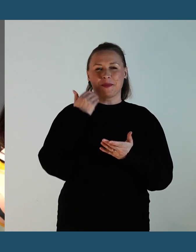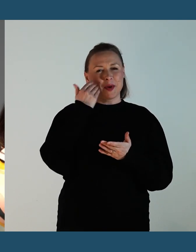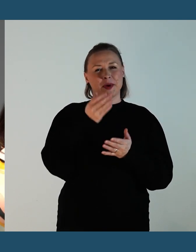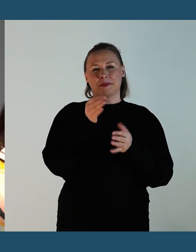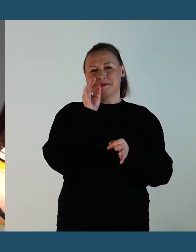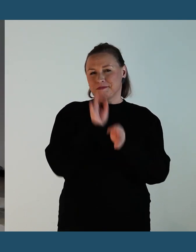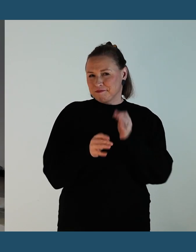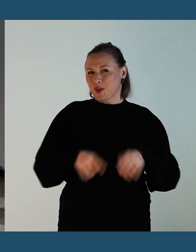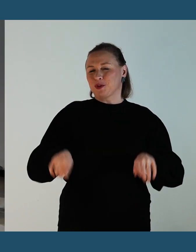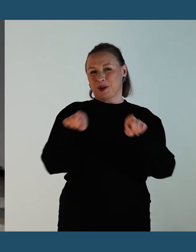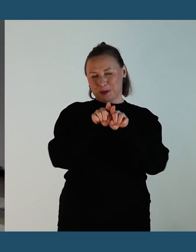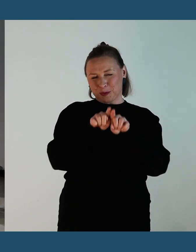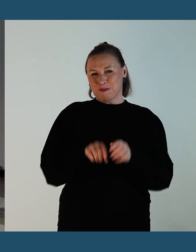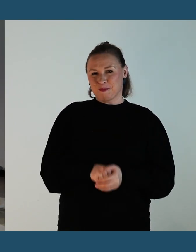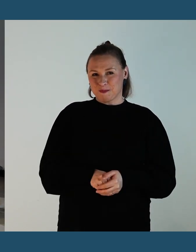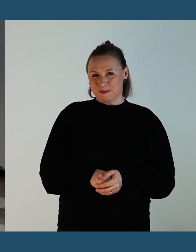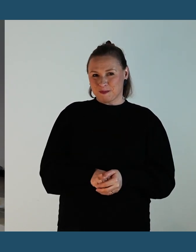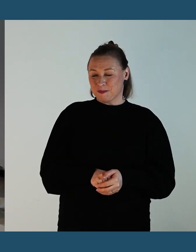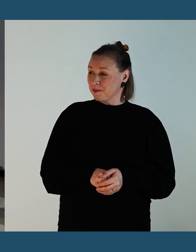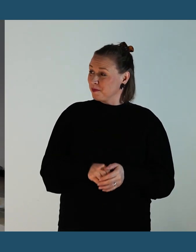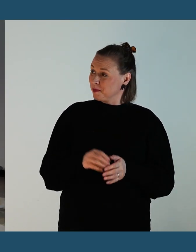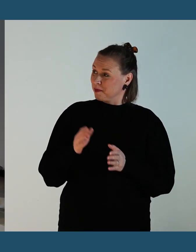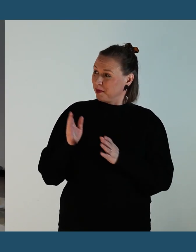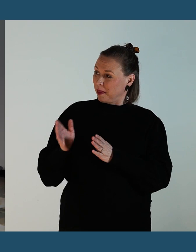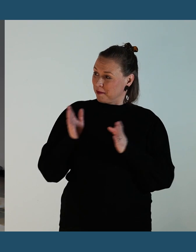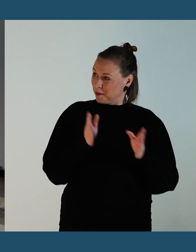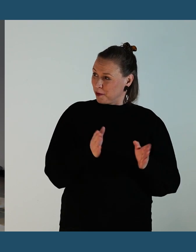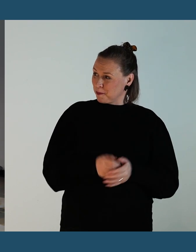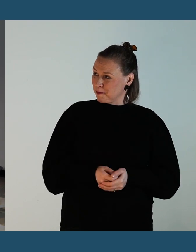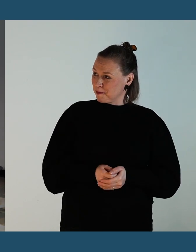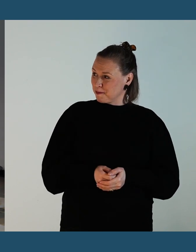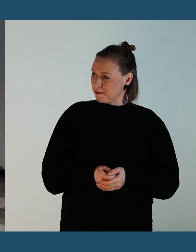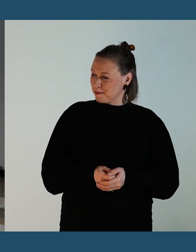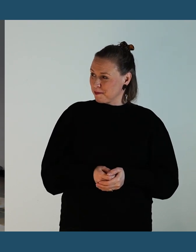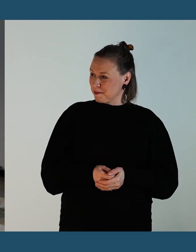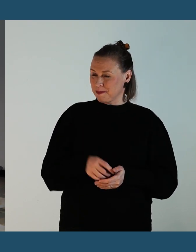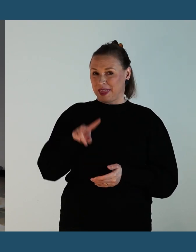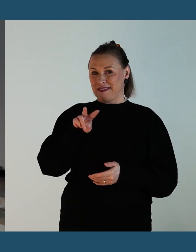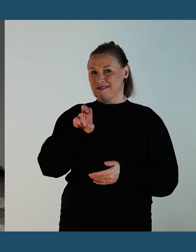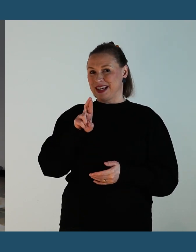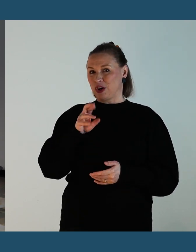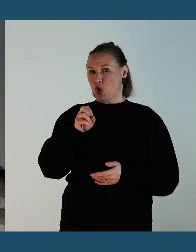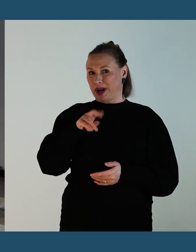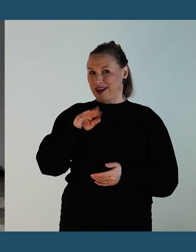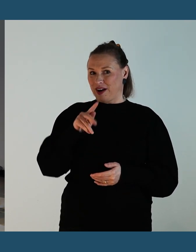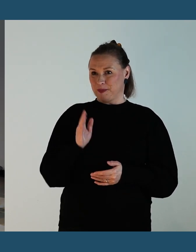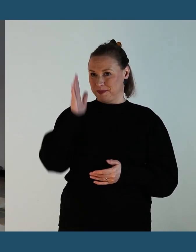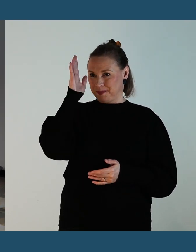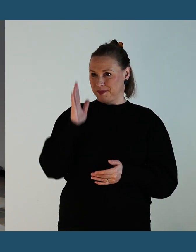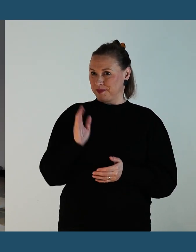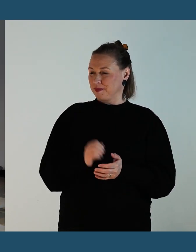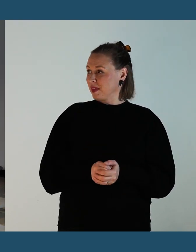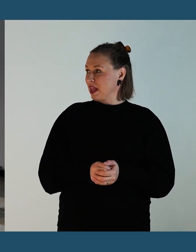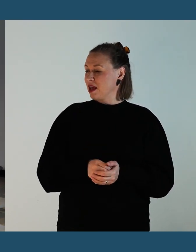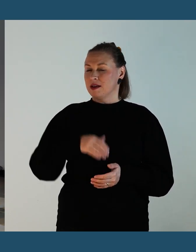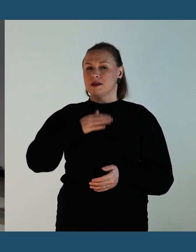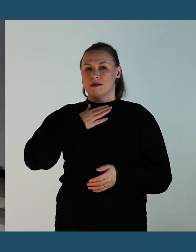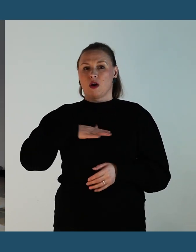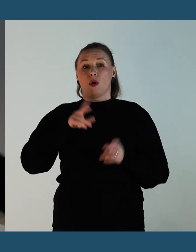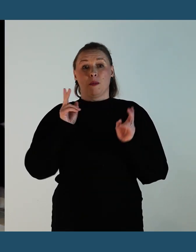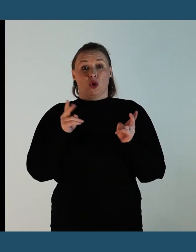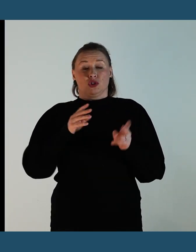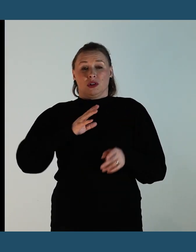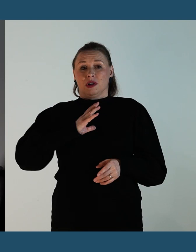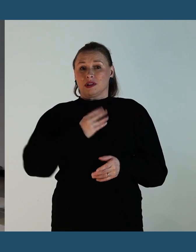aikaiseksi. Sitten Veronika ehti nostaa siellä jo käden. Joo, mäkin nostaisin tämän translain, niin